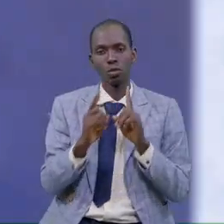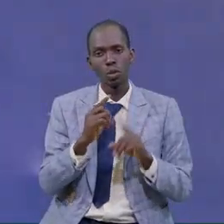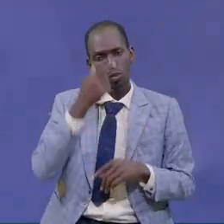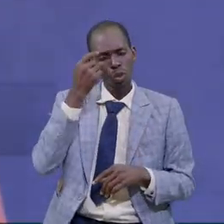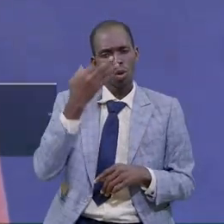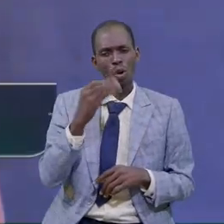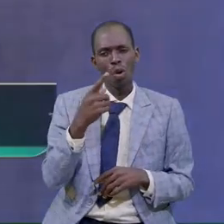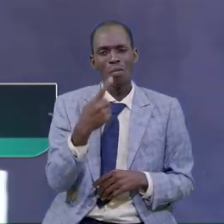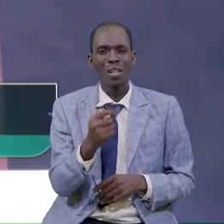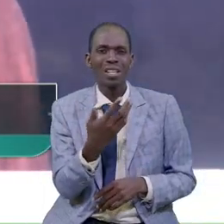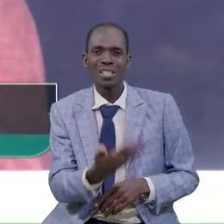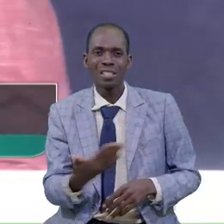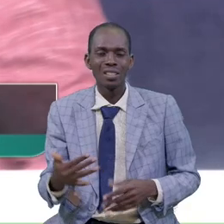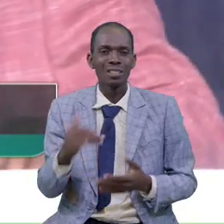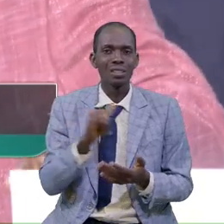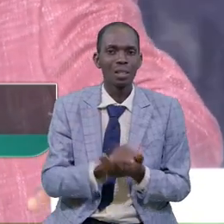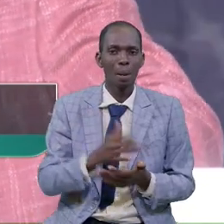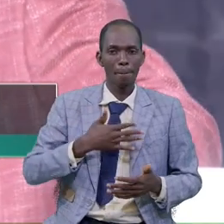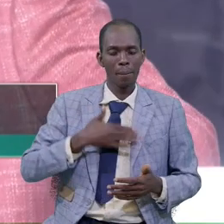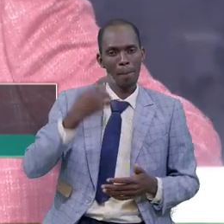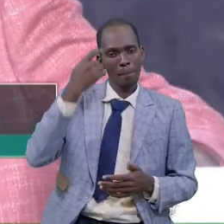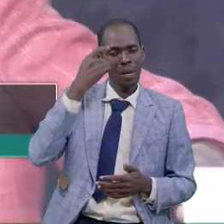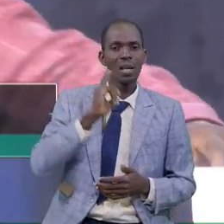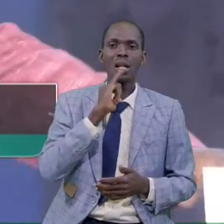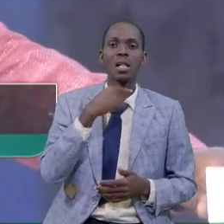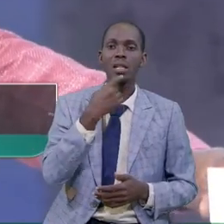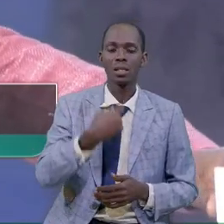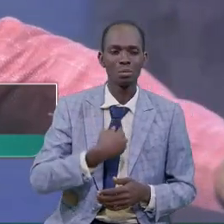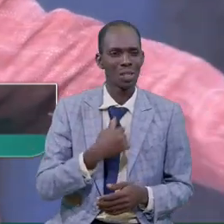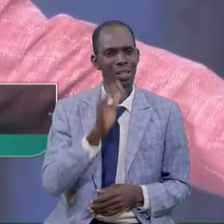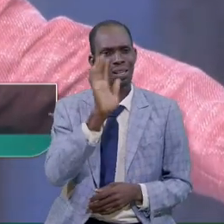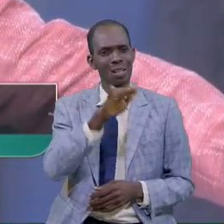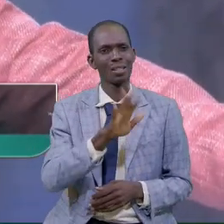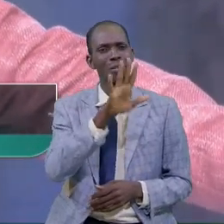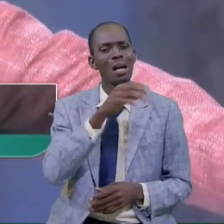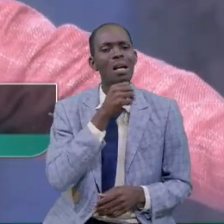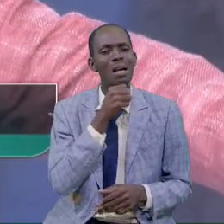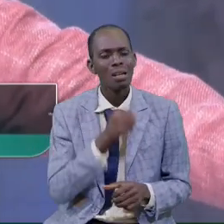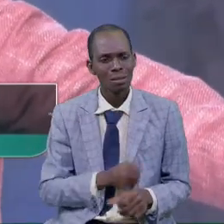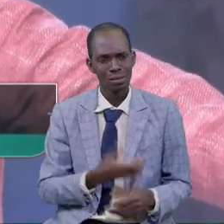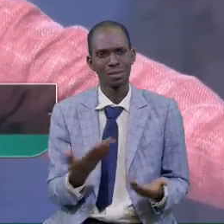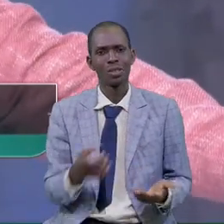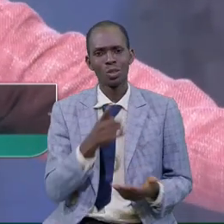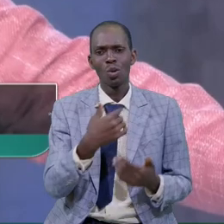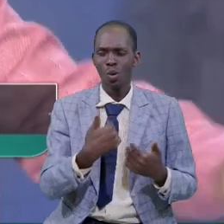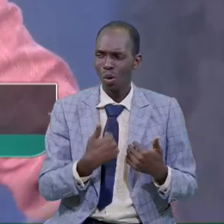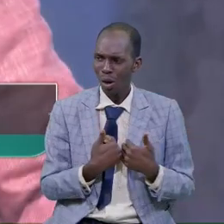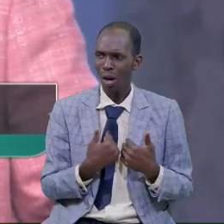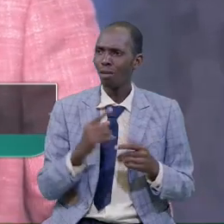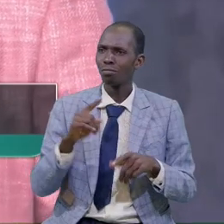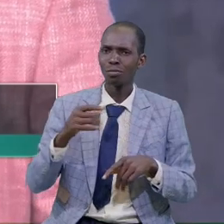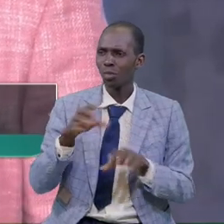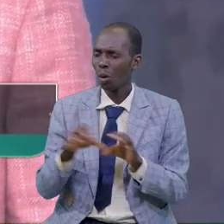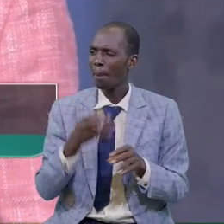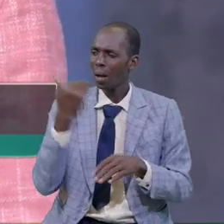ma pensée me dit, ça c'est suffisant. À ton âge, tu as même fait mieux que les autres